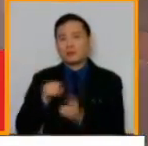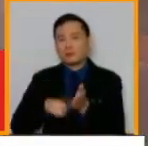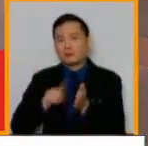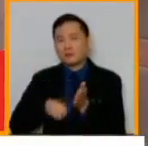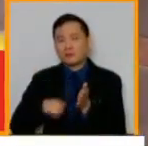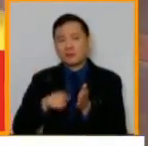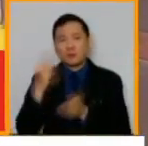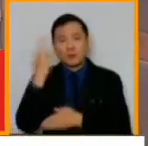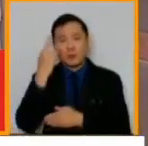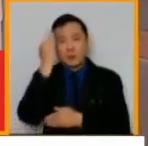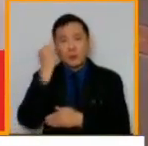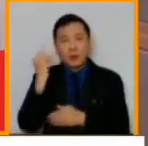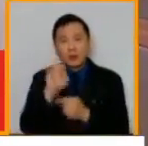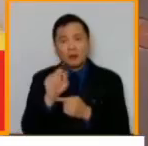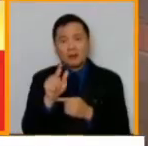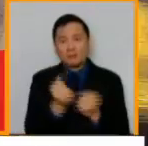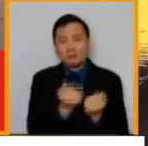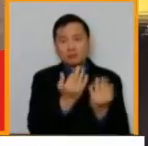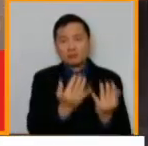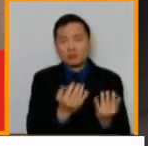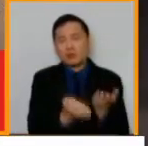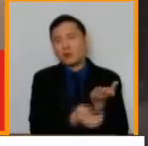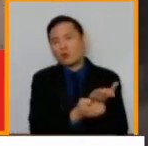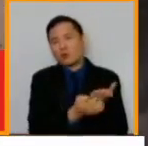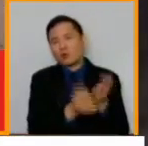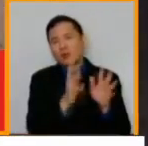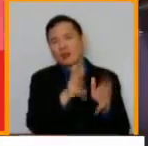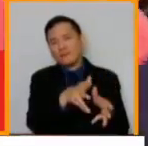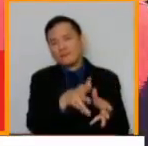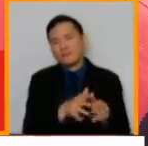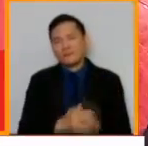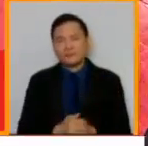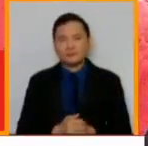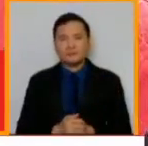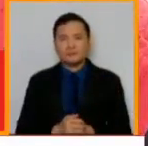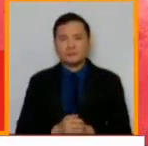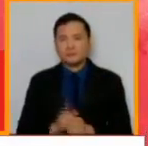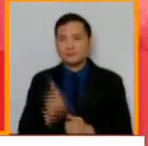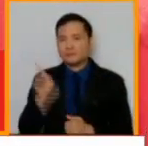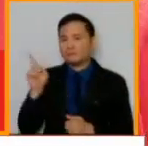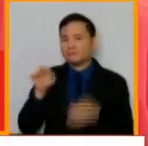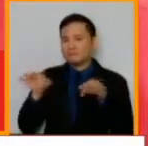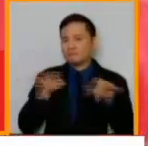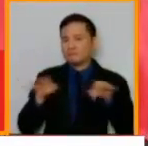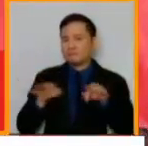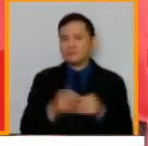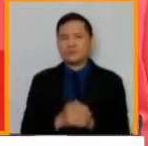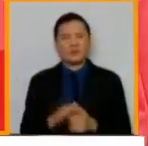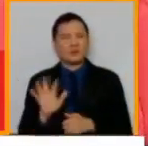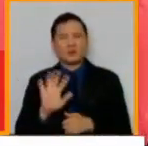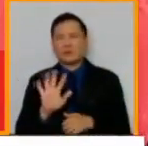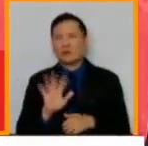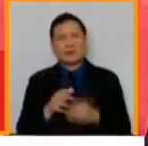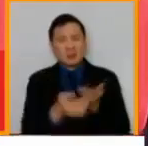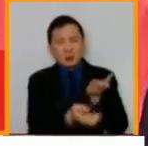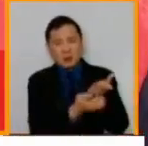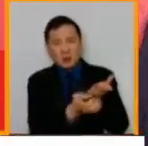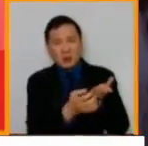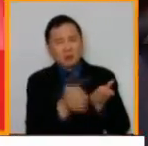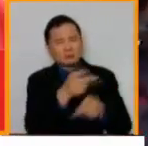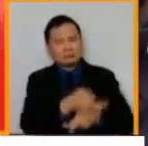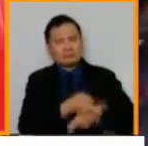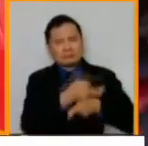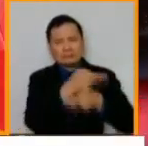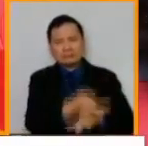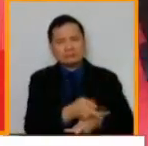pagkain ang sanhi ng sunog. Huwag nating pabayaan ang niluluto po natin sapagkat ito